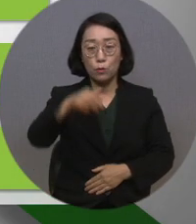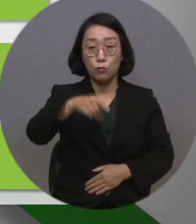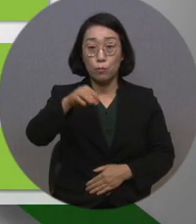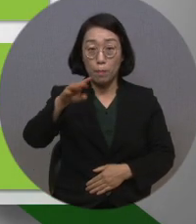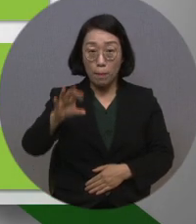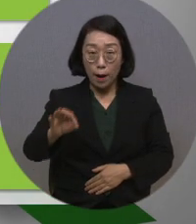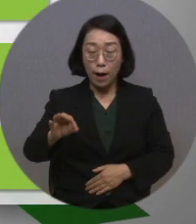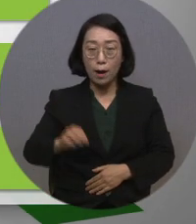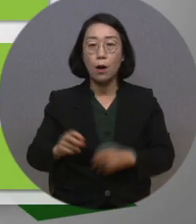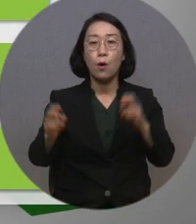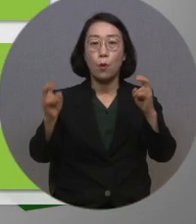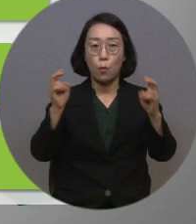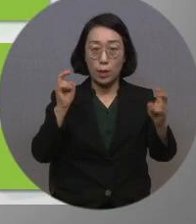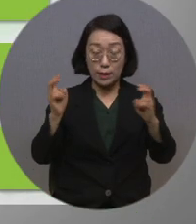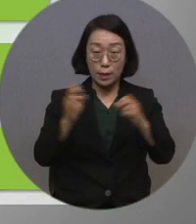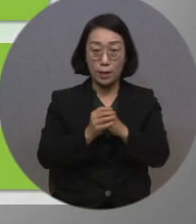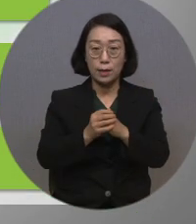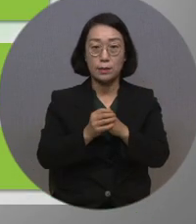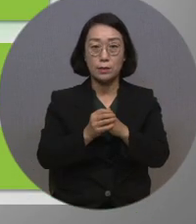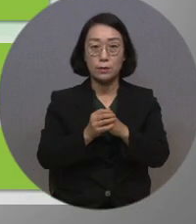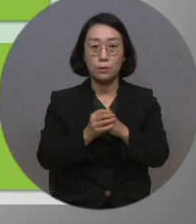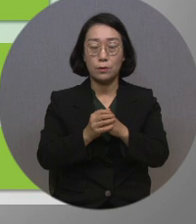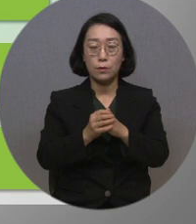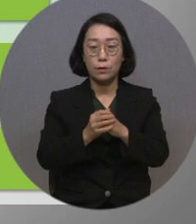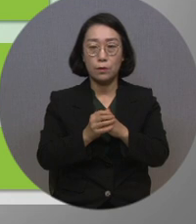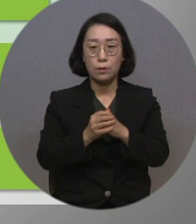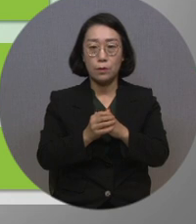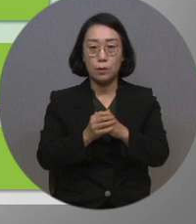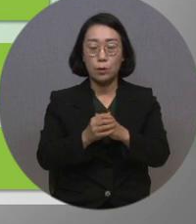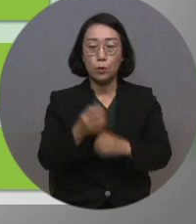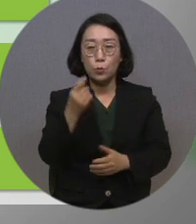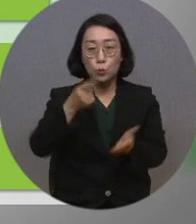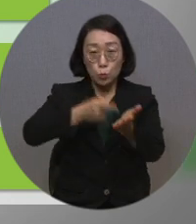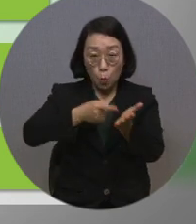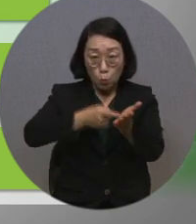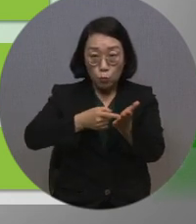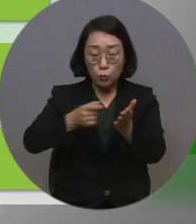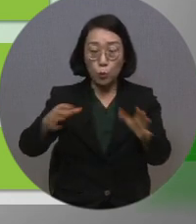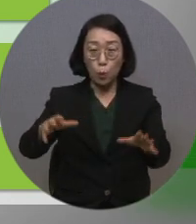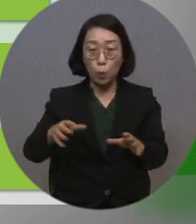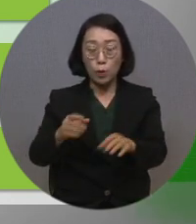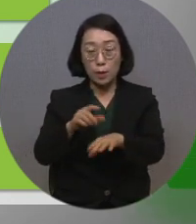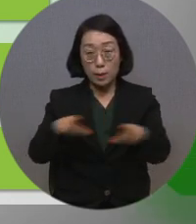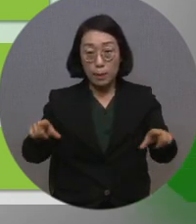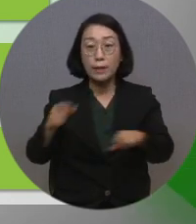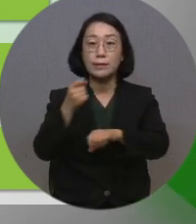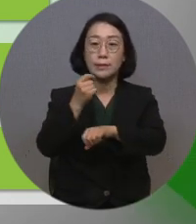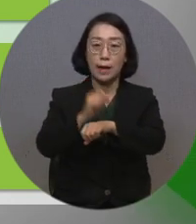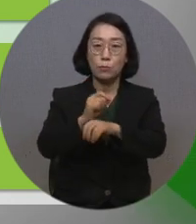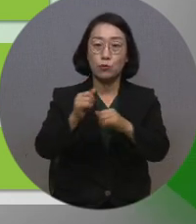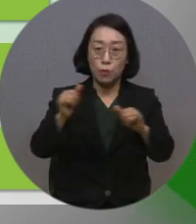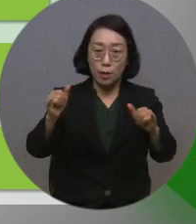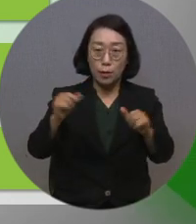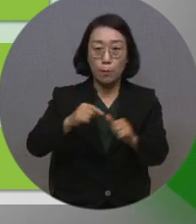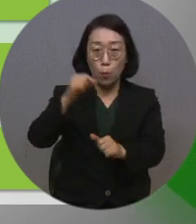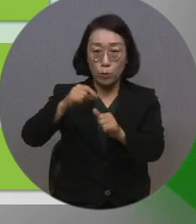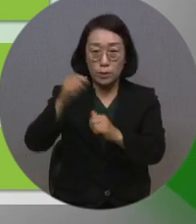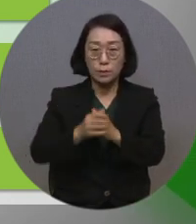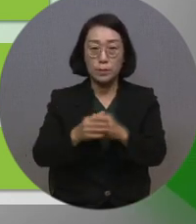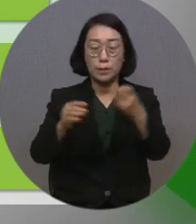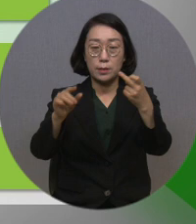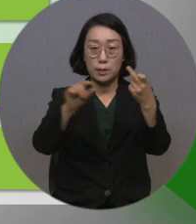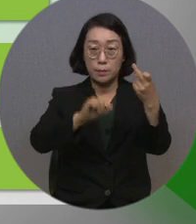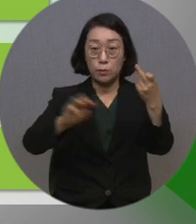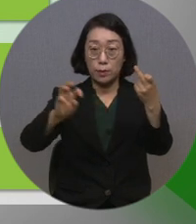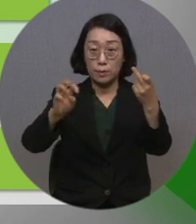쿠팡 풀필먼트 서비스 유한회사에서 총무 및 일반 사무원을 모집합니다. 접수 마감일은